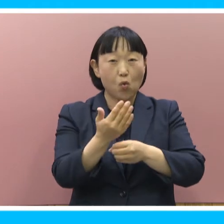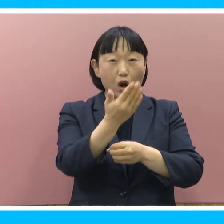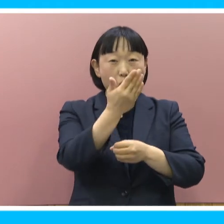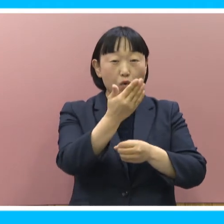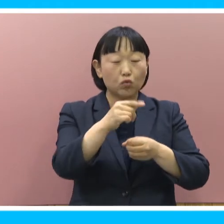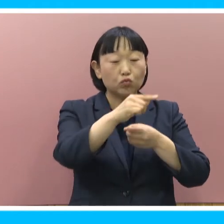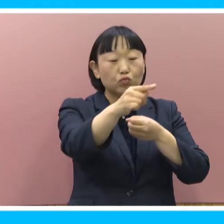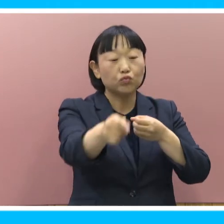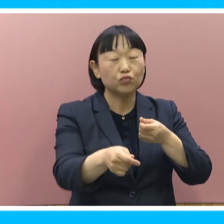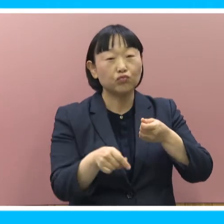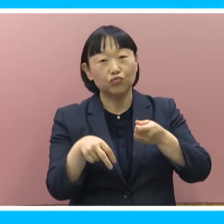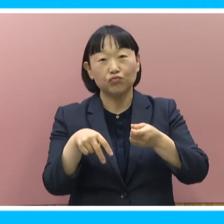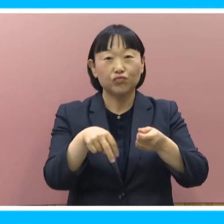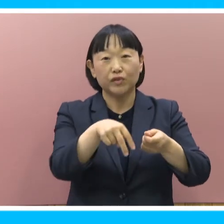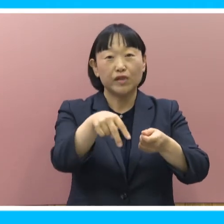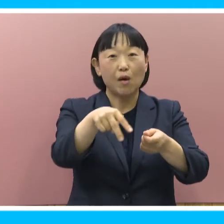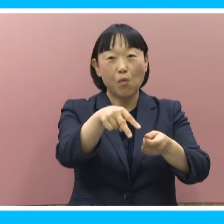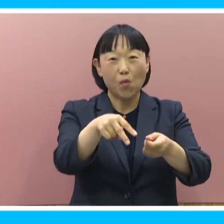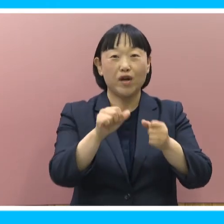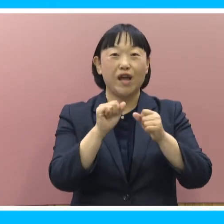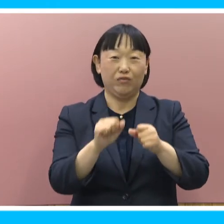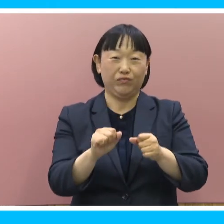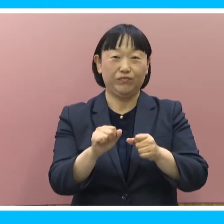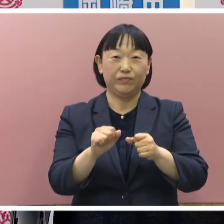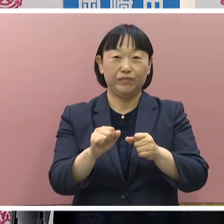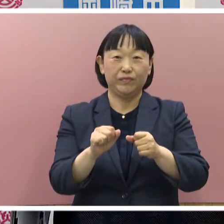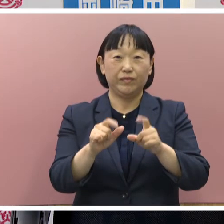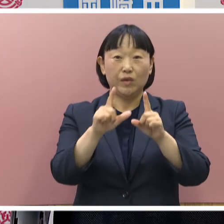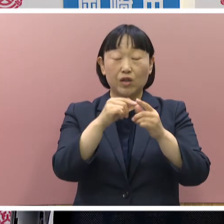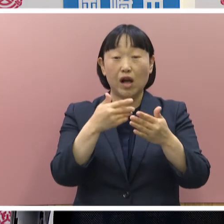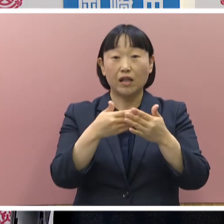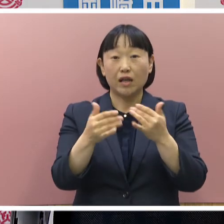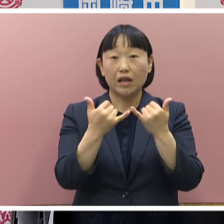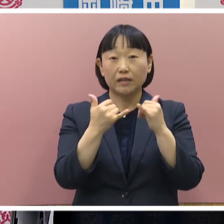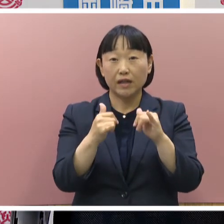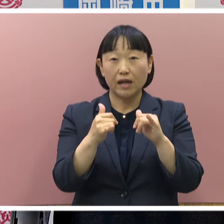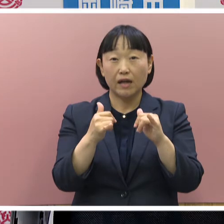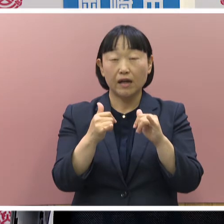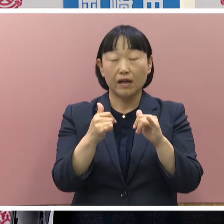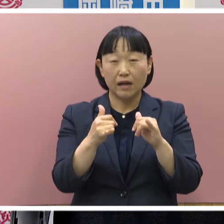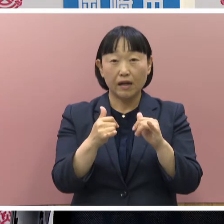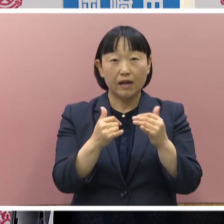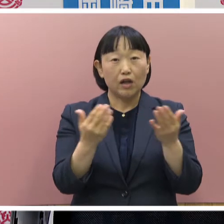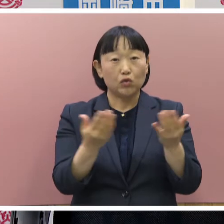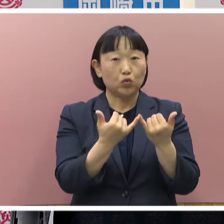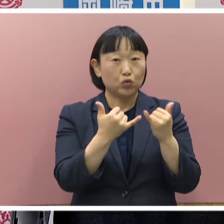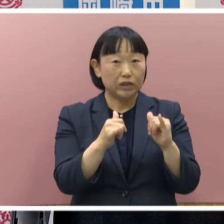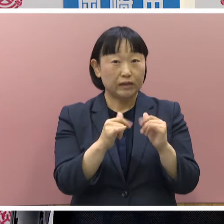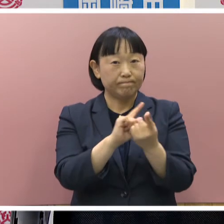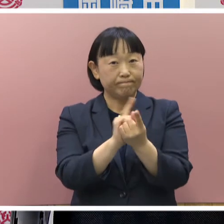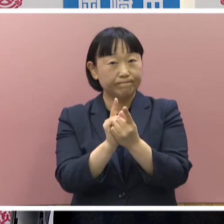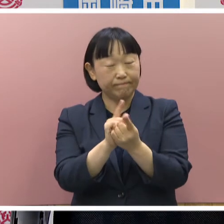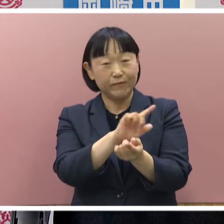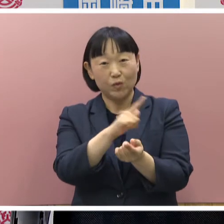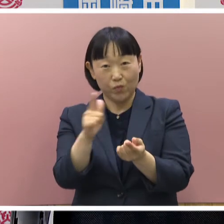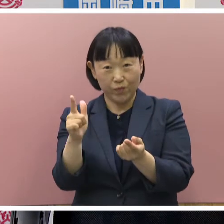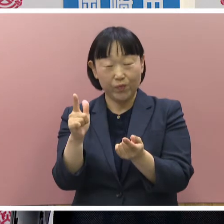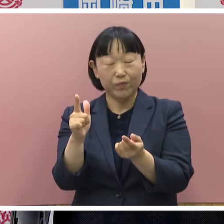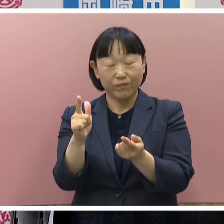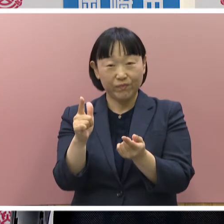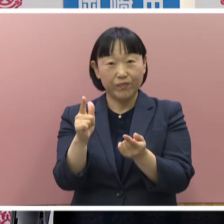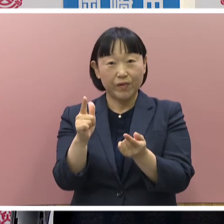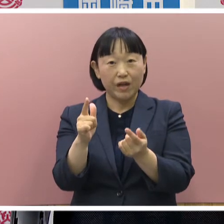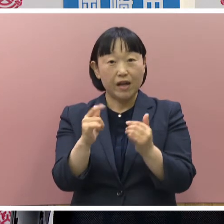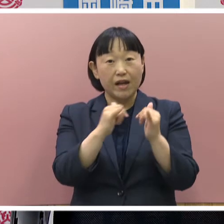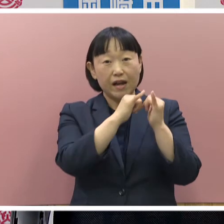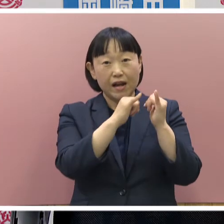灯散歩で締めくくられます。ツアーの体験者は地元の職人や事業者と触れ合いながら、本市の歴史